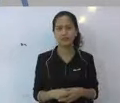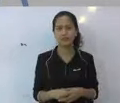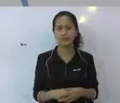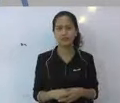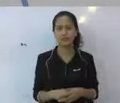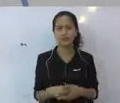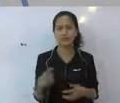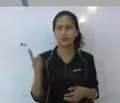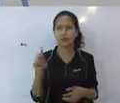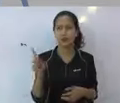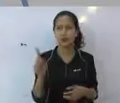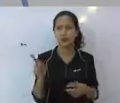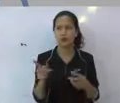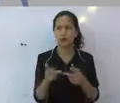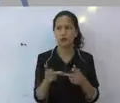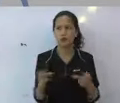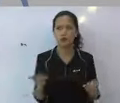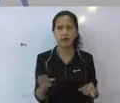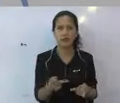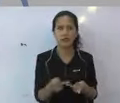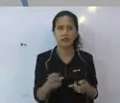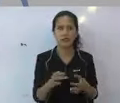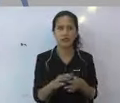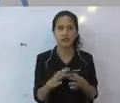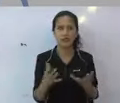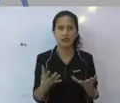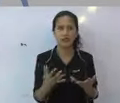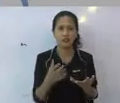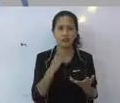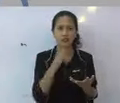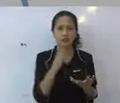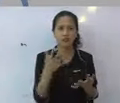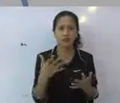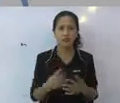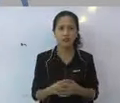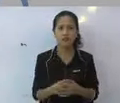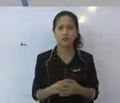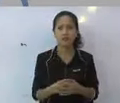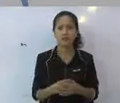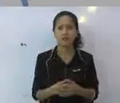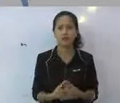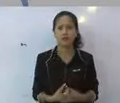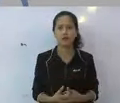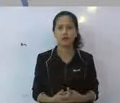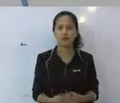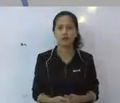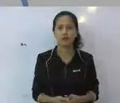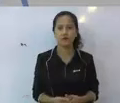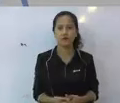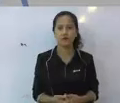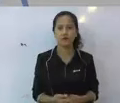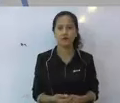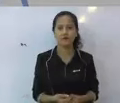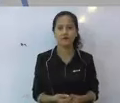ano ba, alanganin sa mga mga sources ng pagkain? Parang mga remote area.